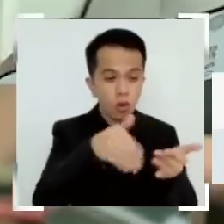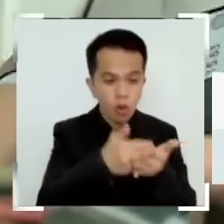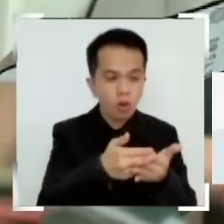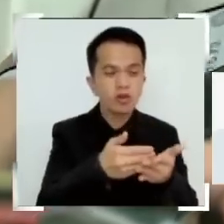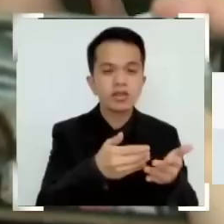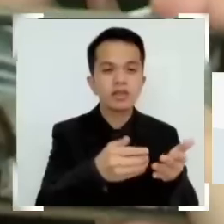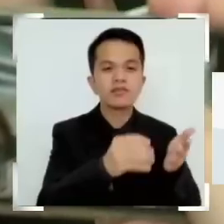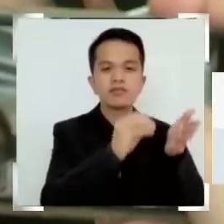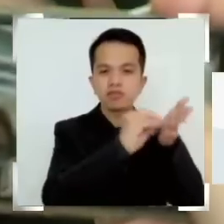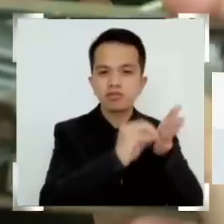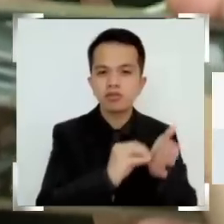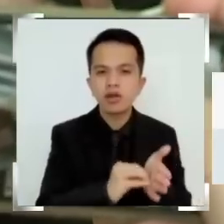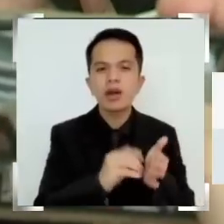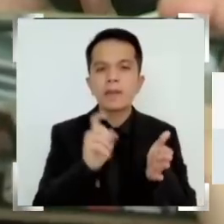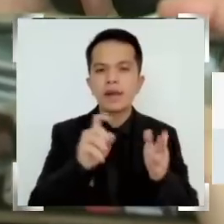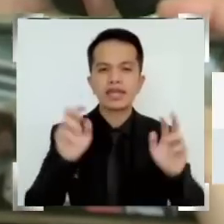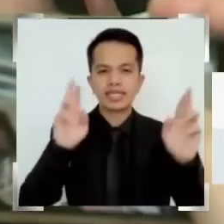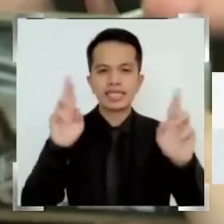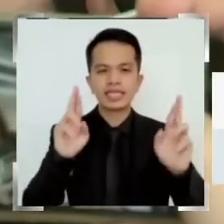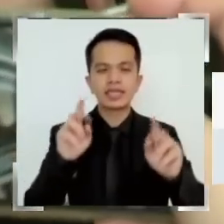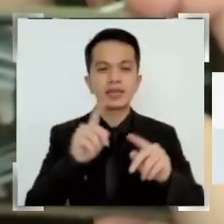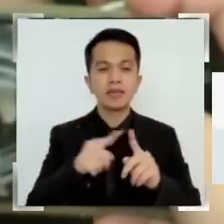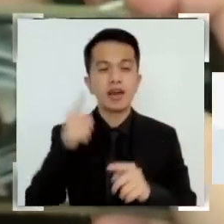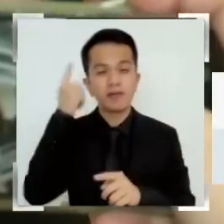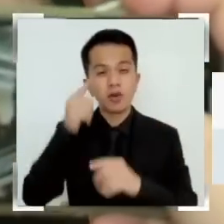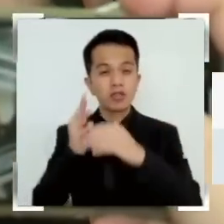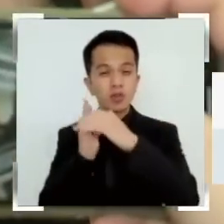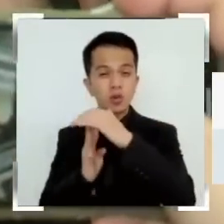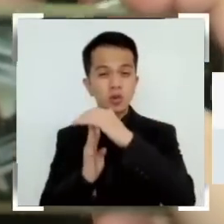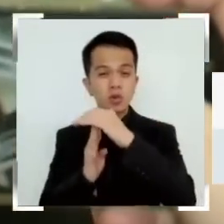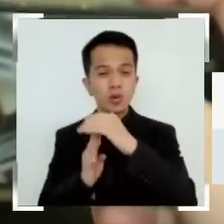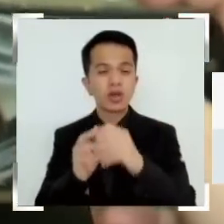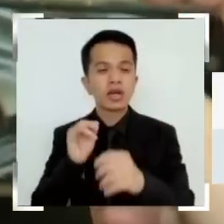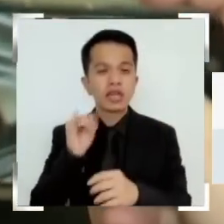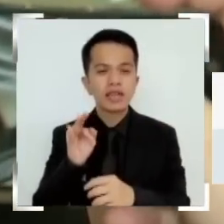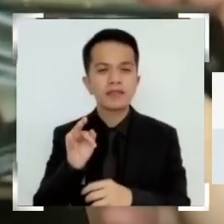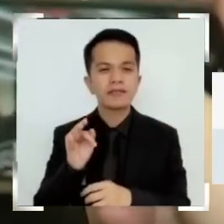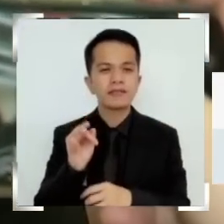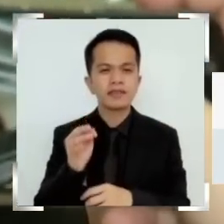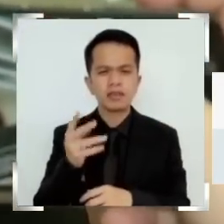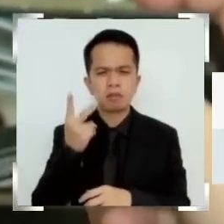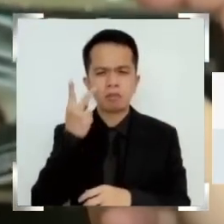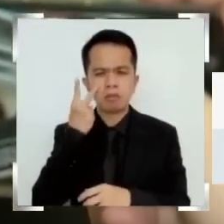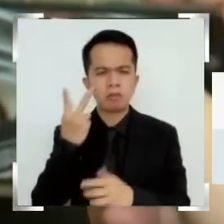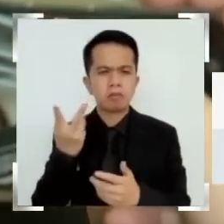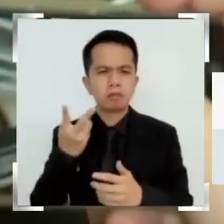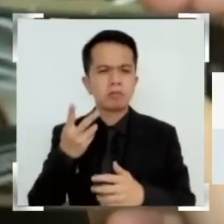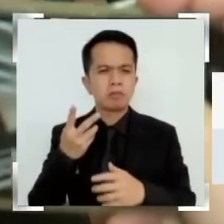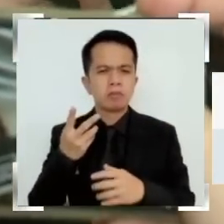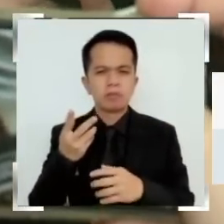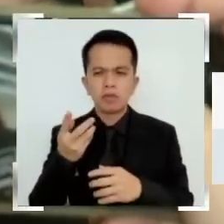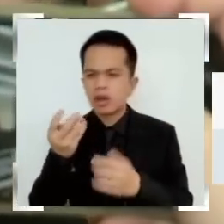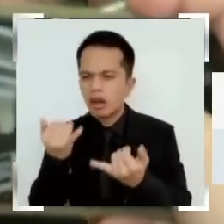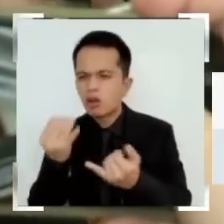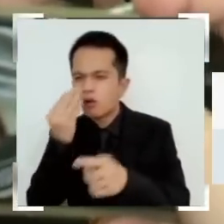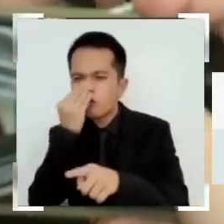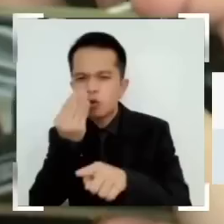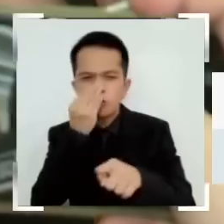dapat nakaabang. Pero for the consumer, kung nakikita naman nila na kumukonti na rin yung